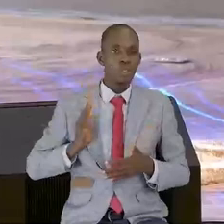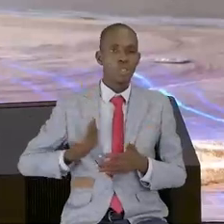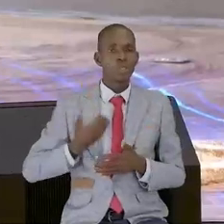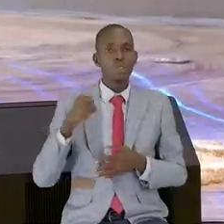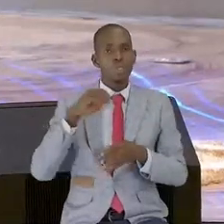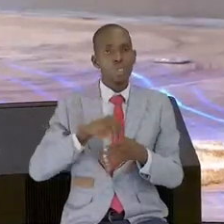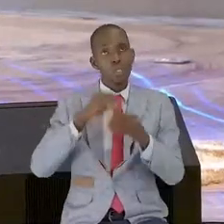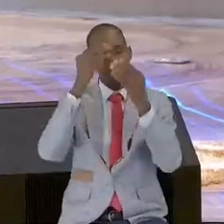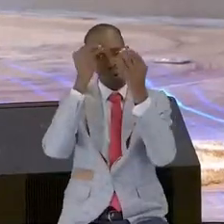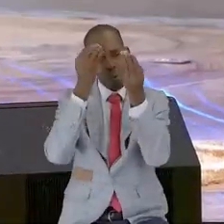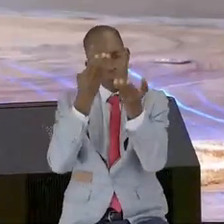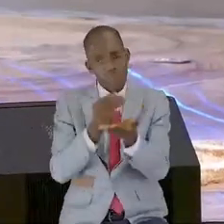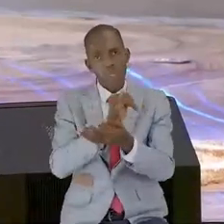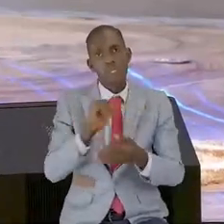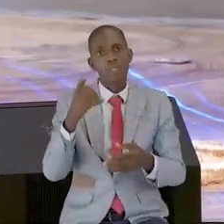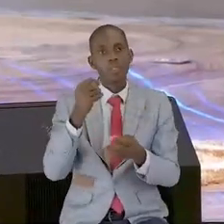la vérité,